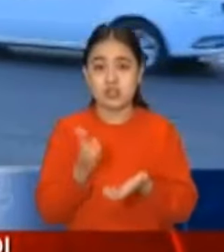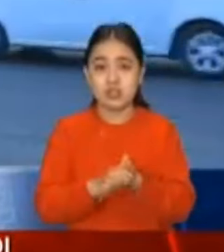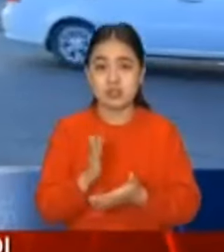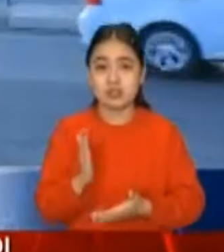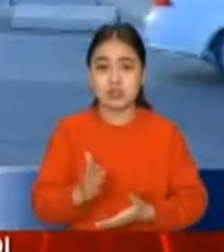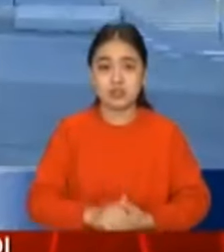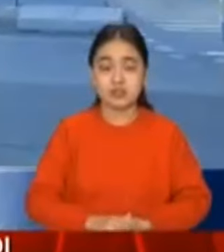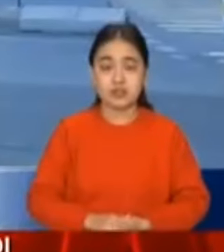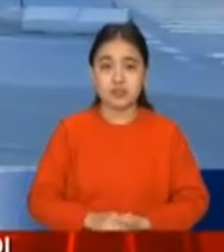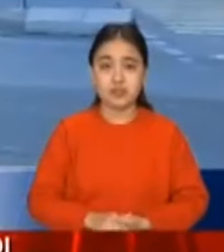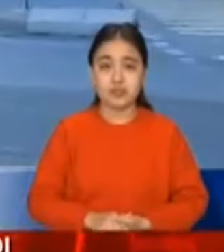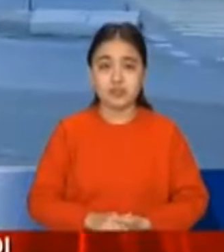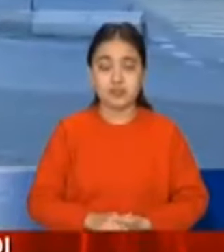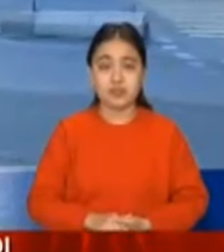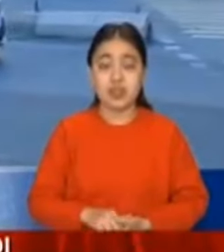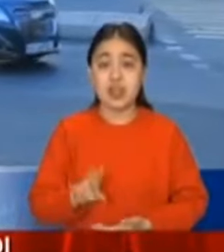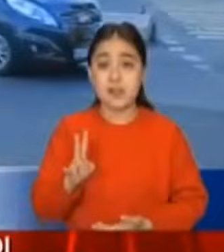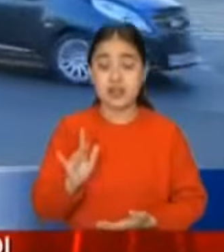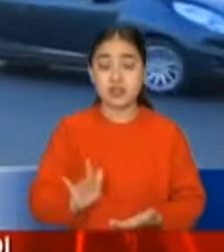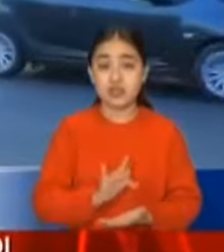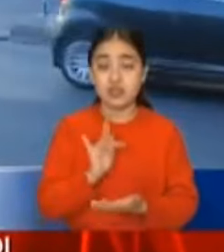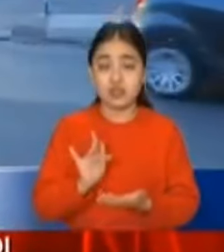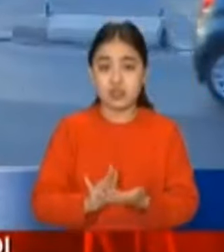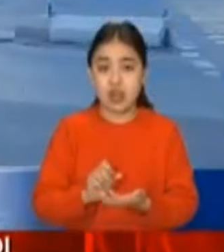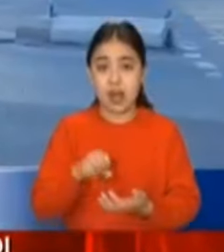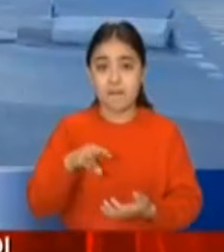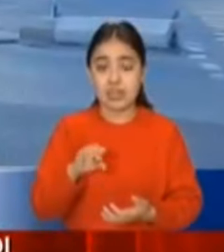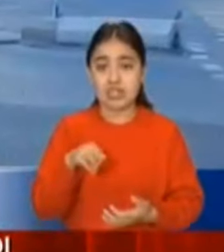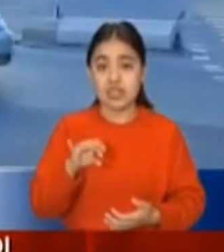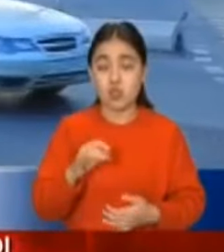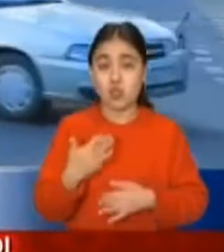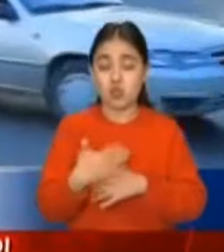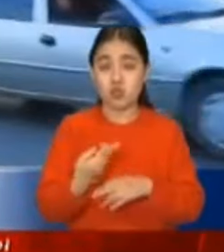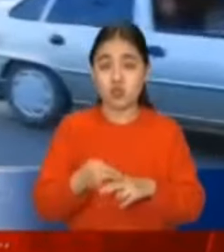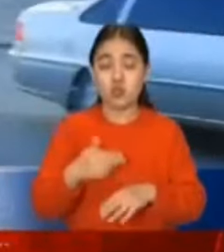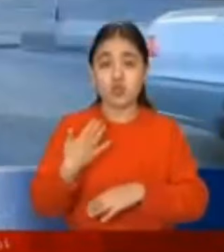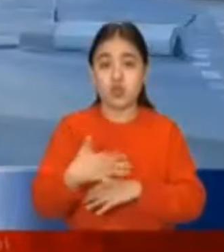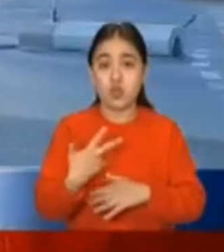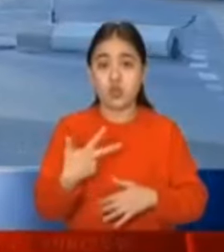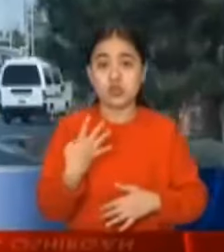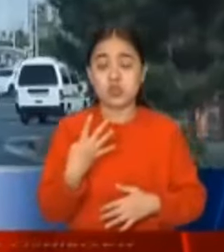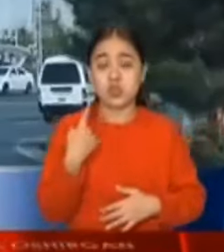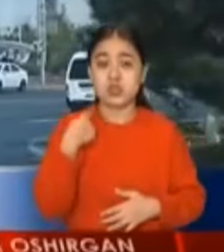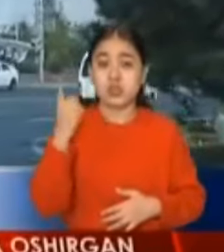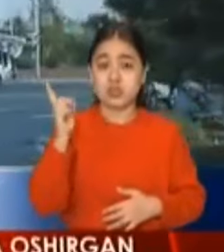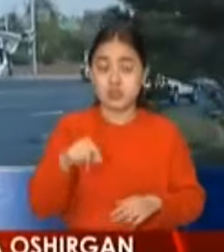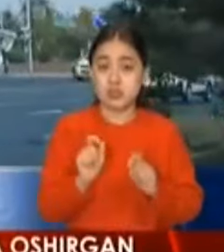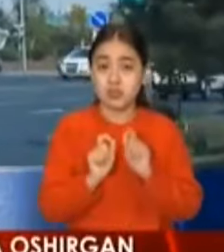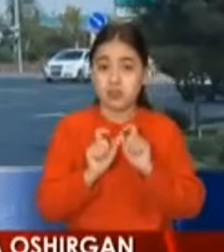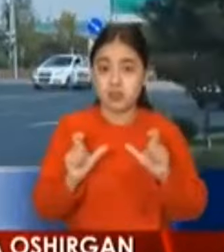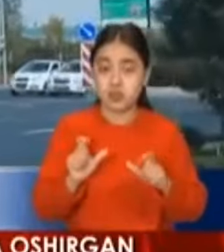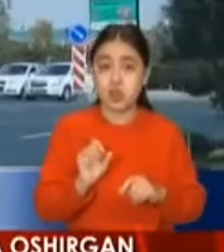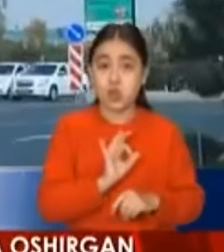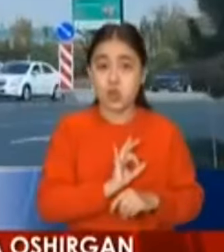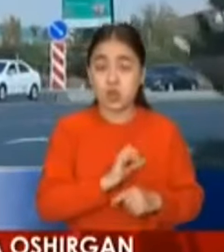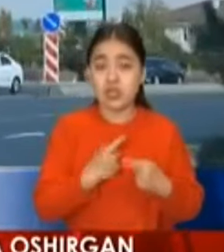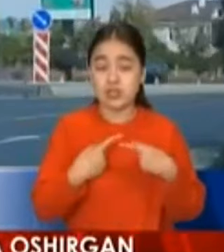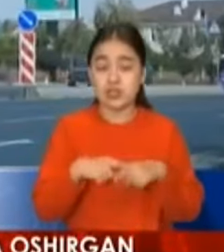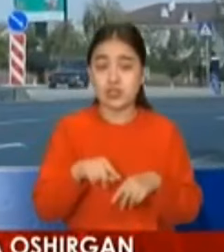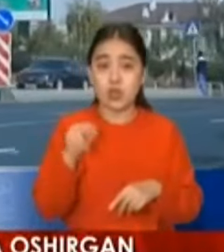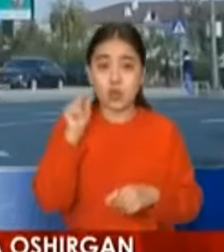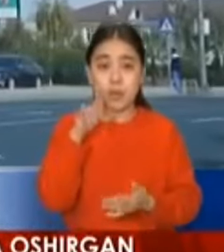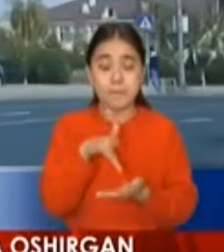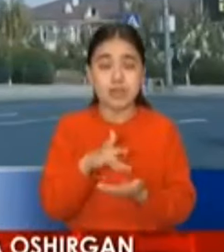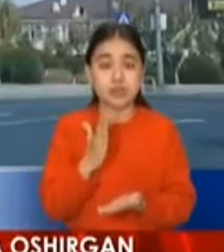o'tamiz. Namangan shahar Amir Temur ko'chasi. Ushbu ko'chada 34-sonli umumta'lim maktabi, yuridik texnikumi va o'quv